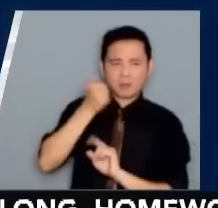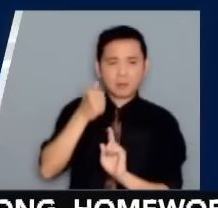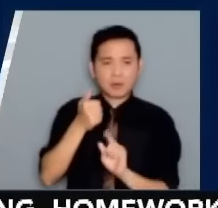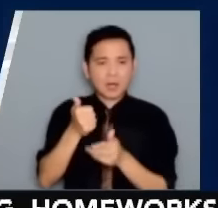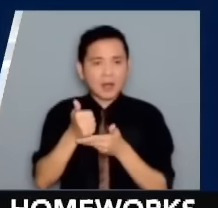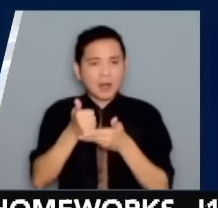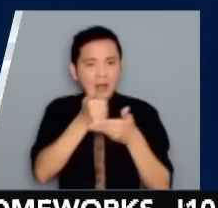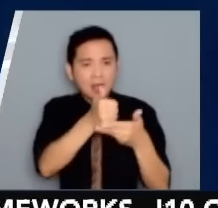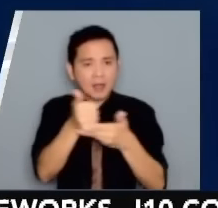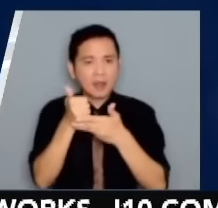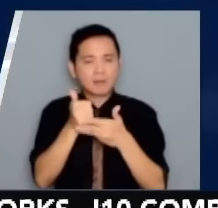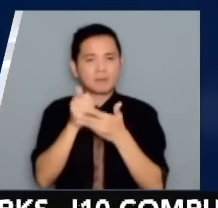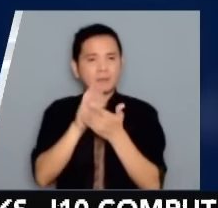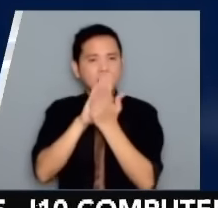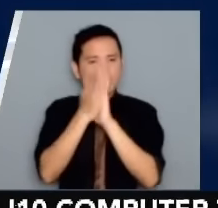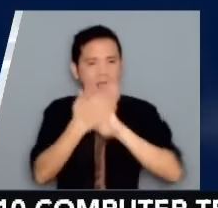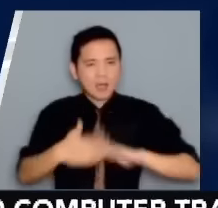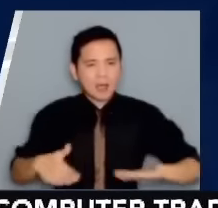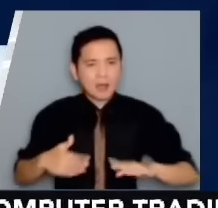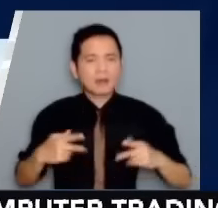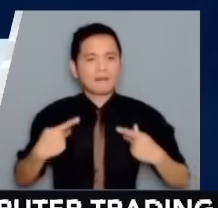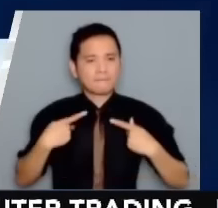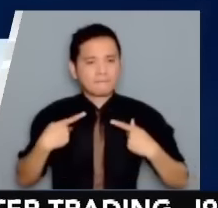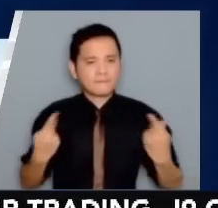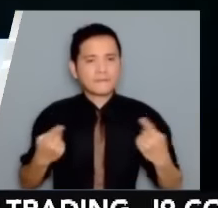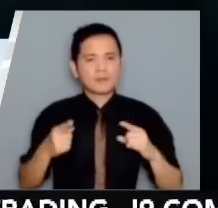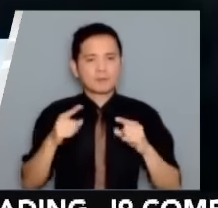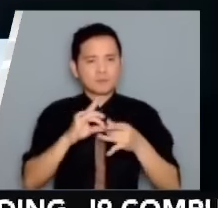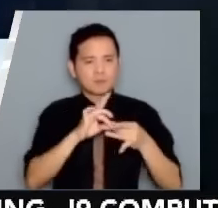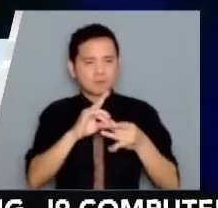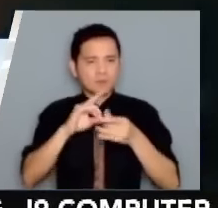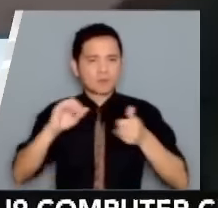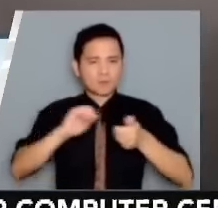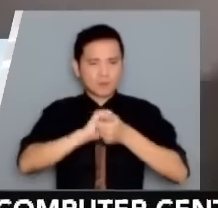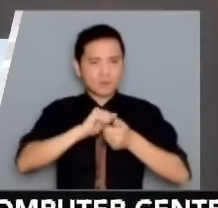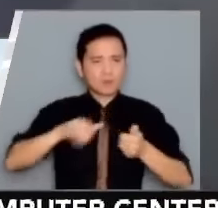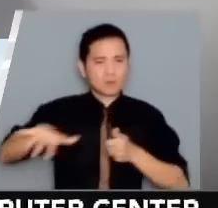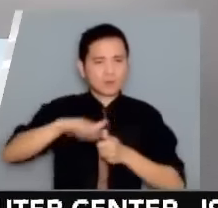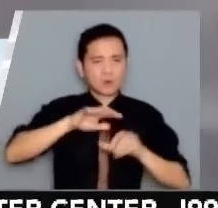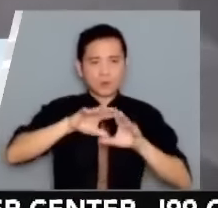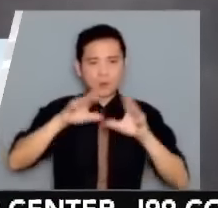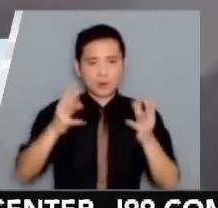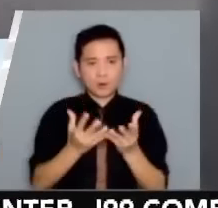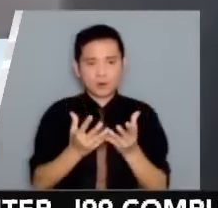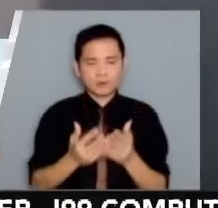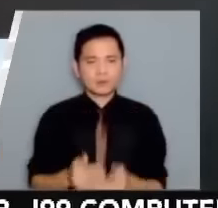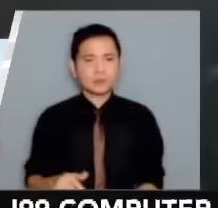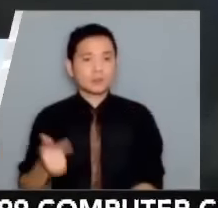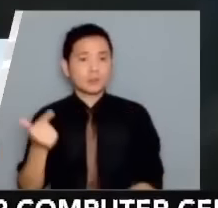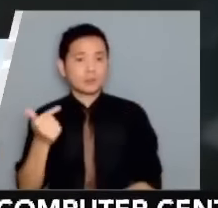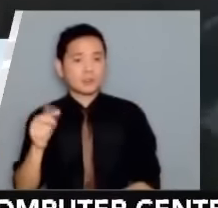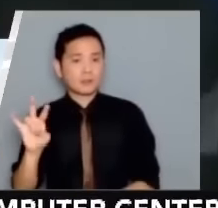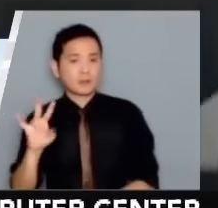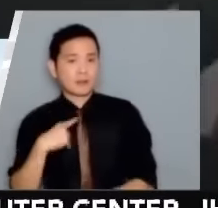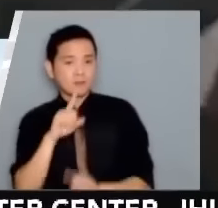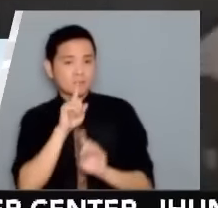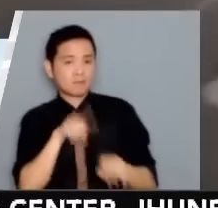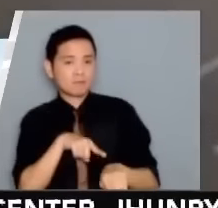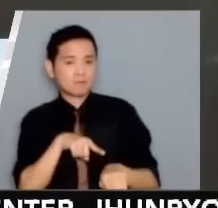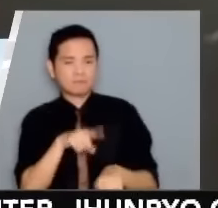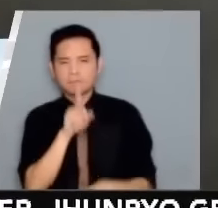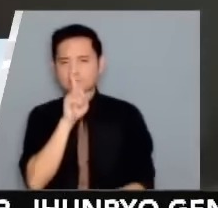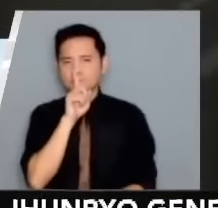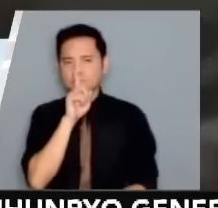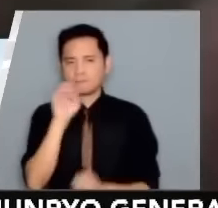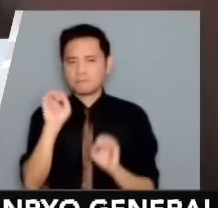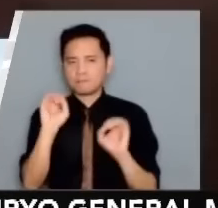kooperasyon at kaunlaran sa mundo Wala pang bagong pahayag kaunay nito ang G7 naw na rito sinabi ng G7 na tutol sila sa